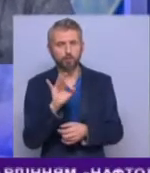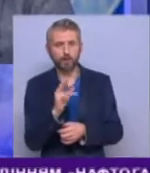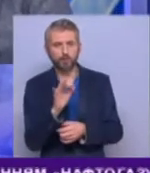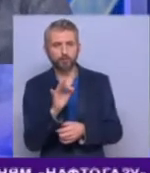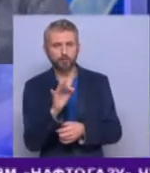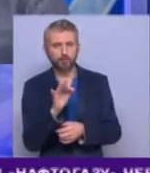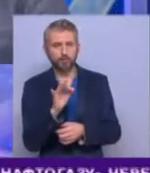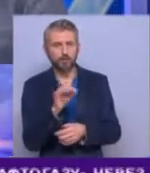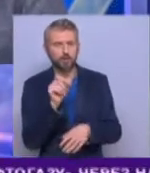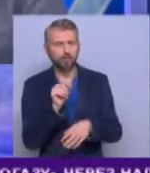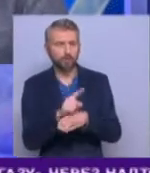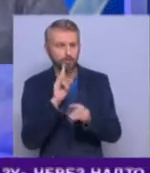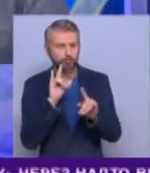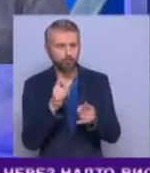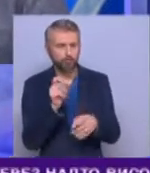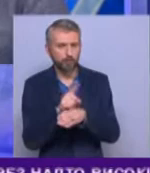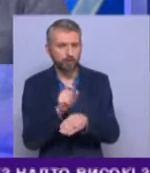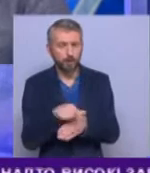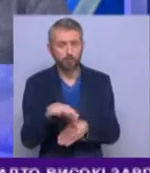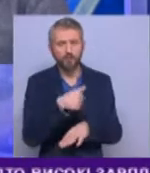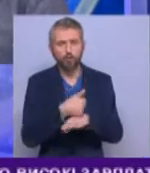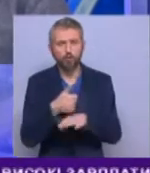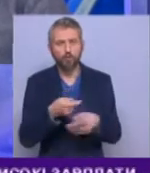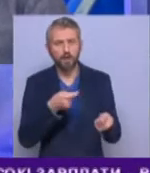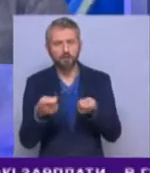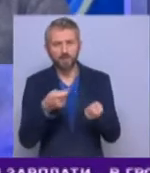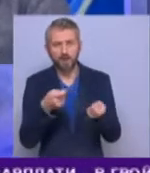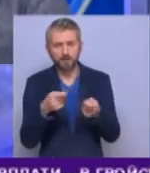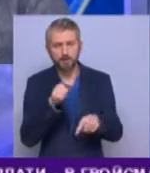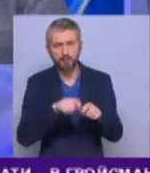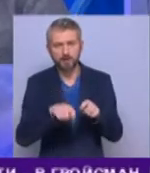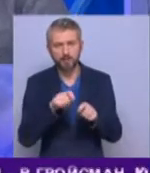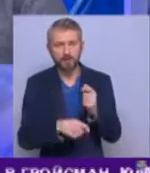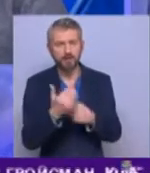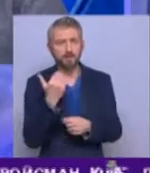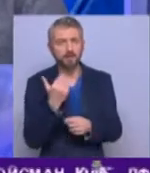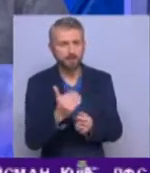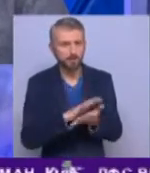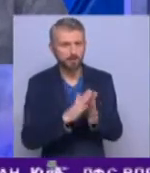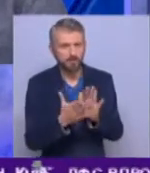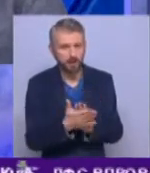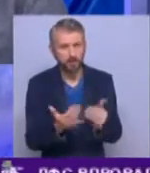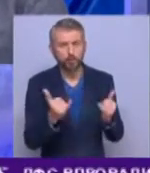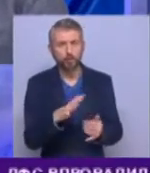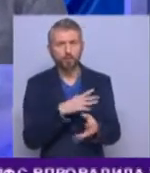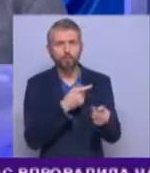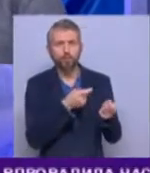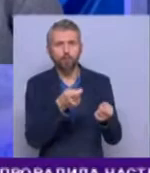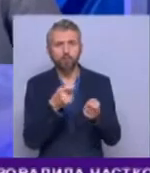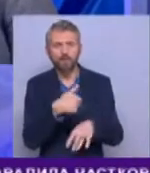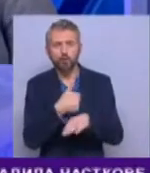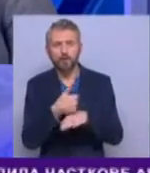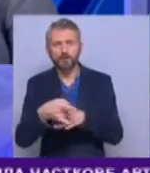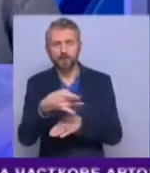поставив досить чітко цю задачу. Всі голови адміністрації безпосередньо перевірили їхній стан. Сьогодні був об'їзд і голів